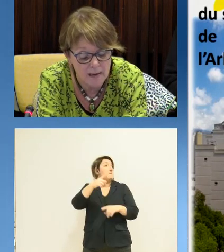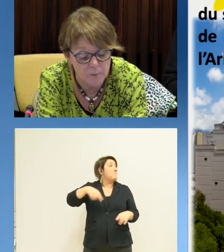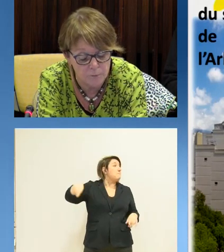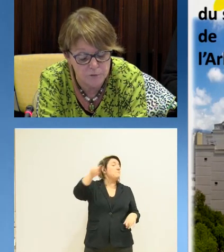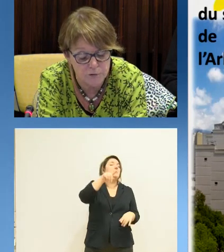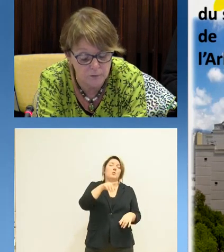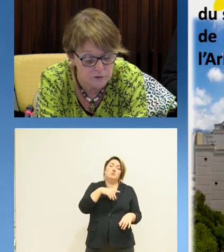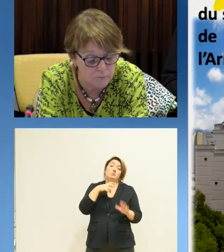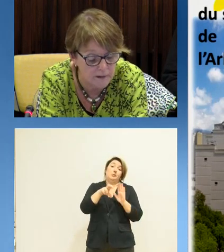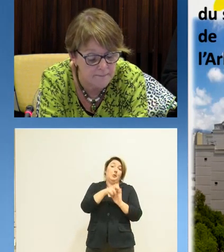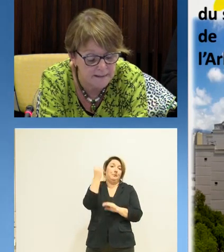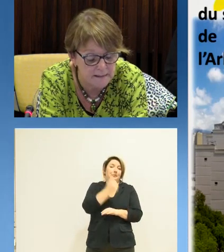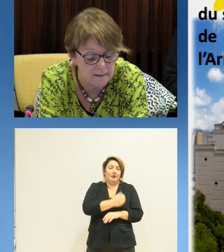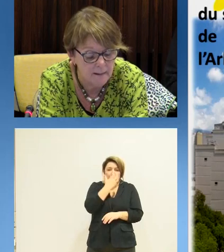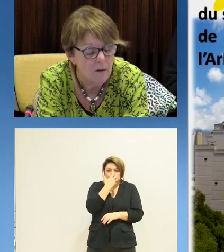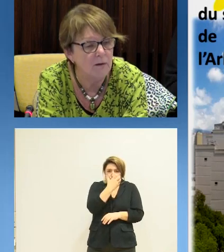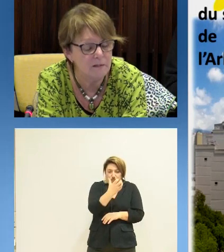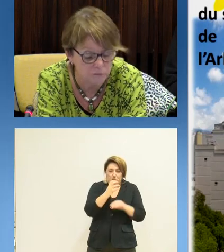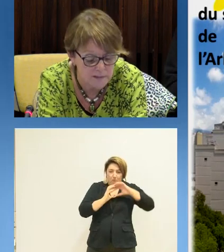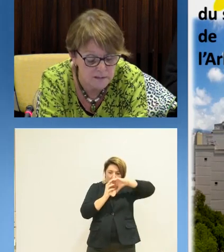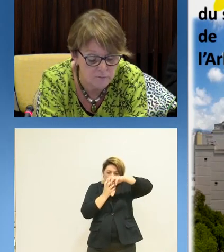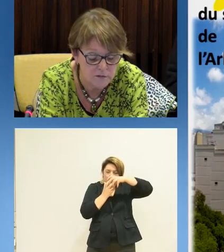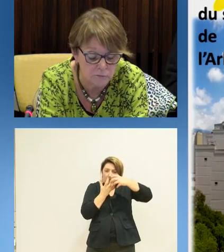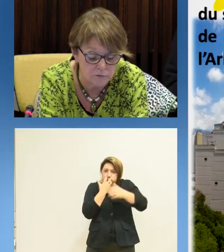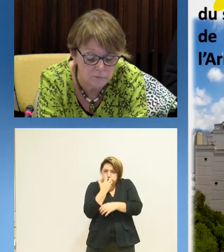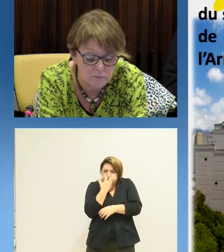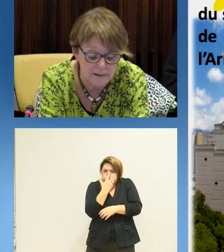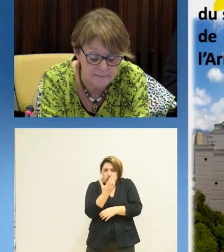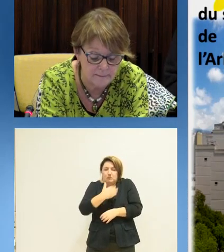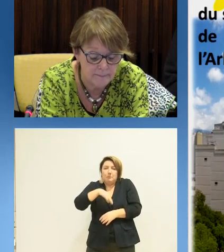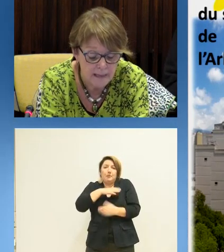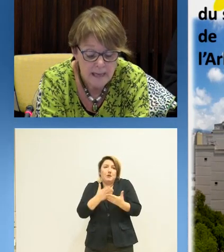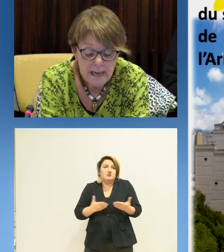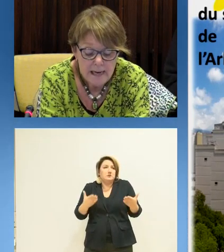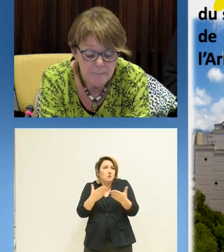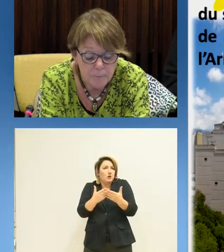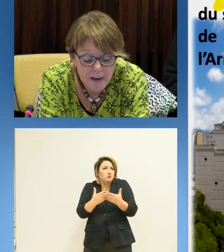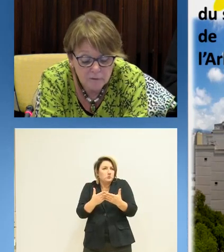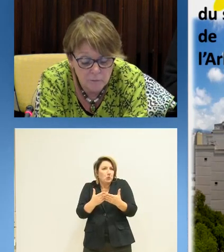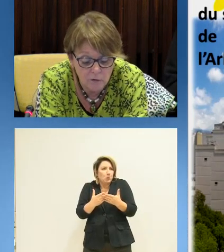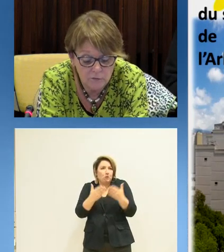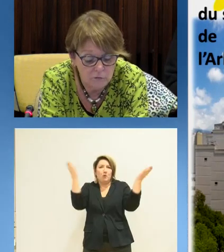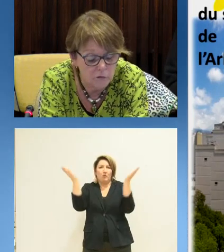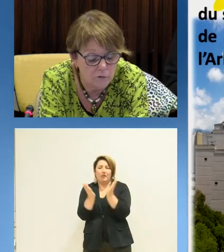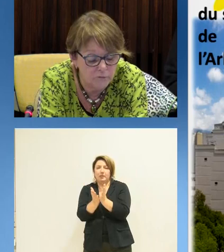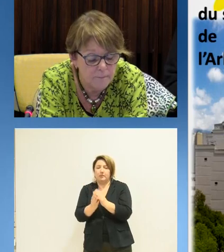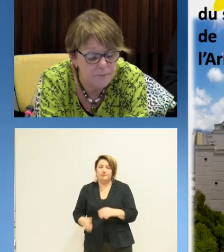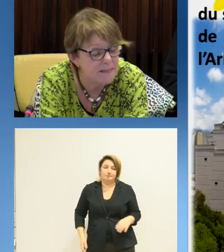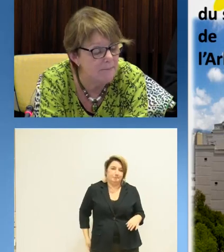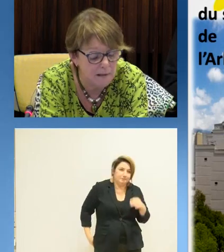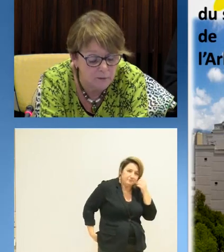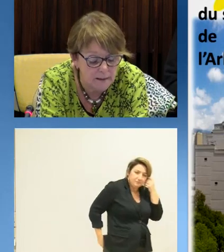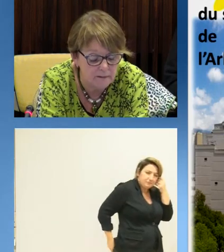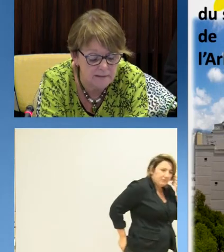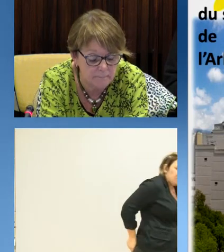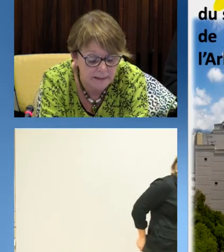parfois un peu plus le réchauffement climatique en raison de sa situation dans une cuvette la plupart demandent que leur vie puisse